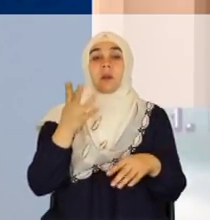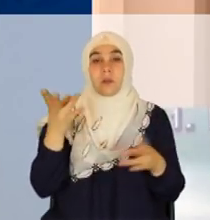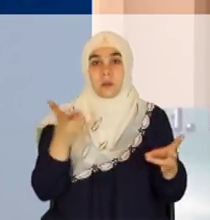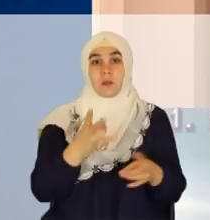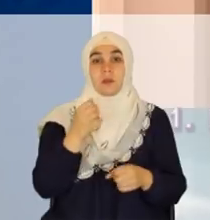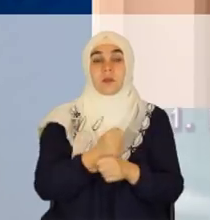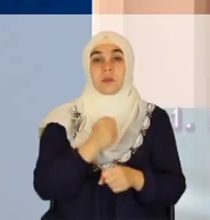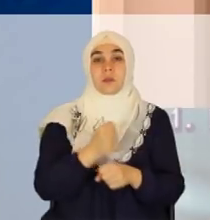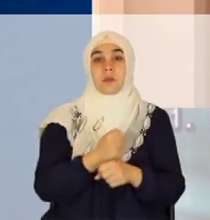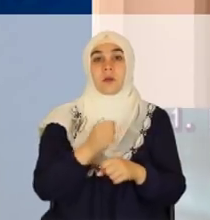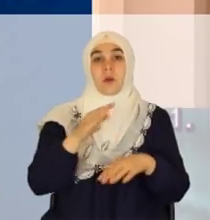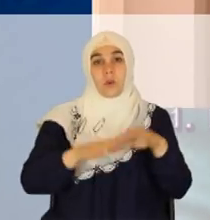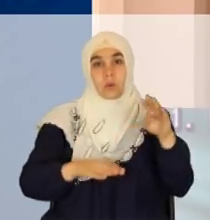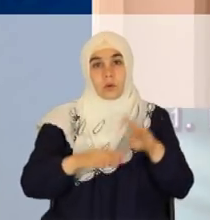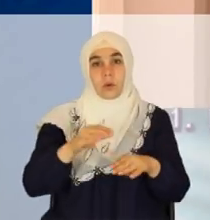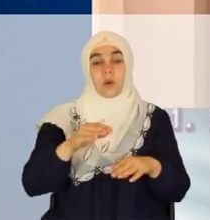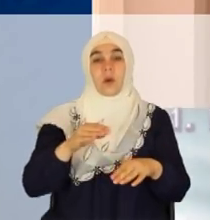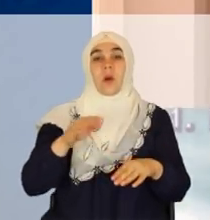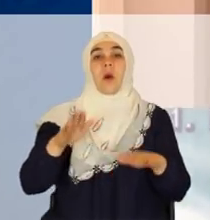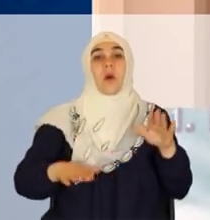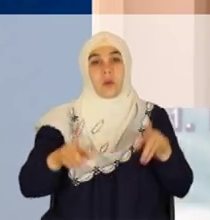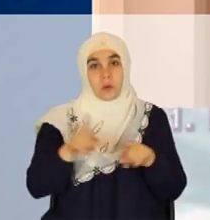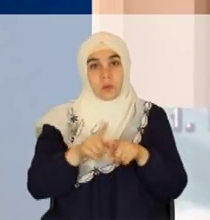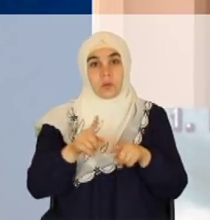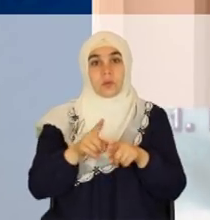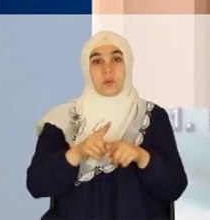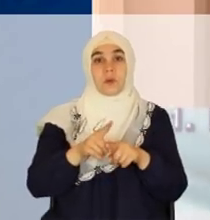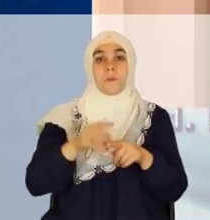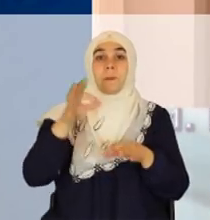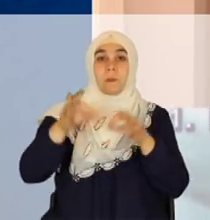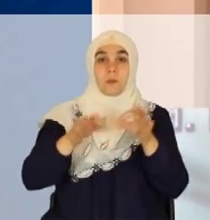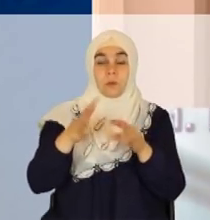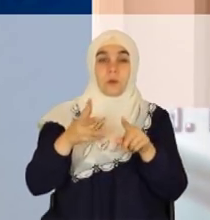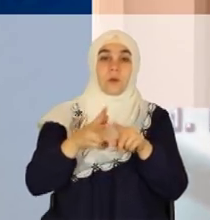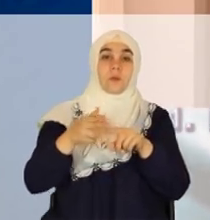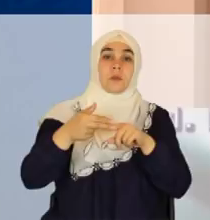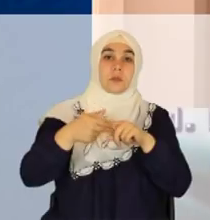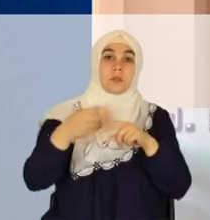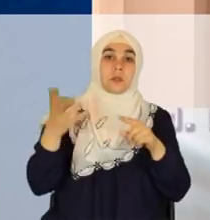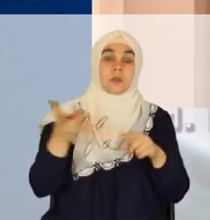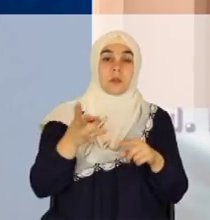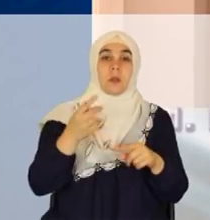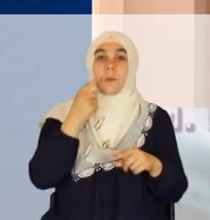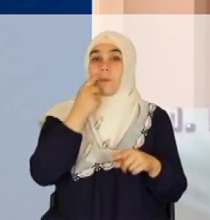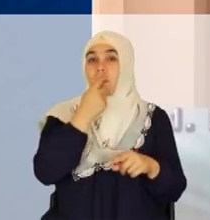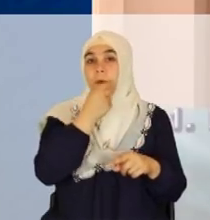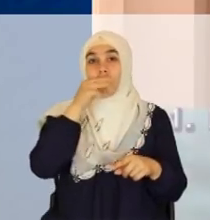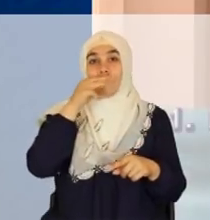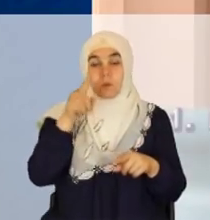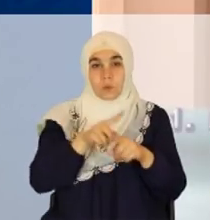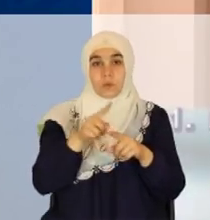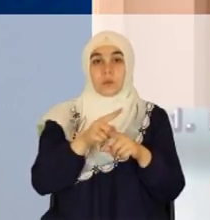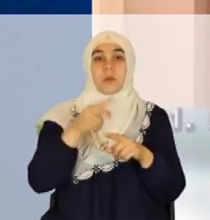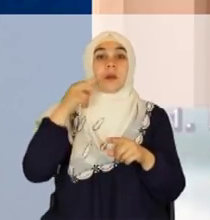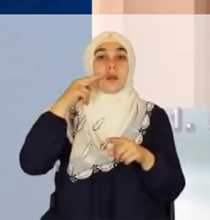qilish bo'ladi. Qo'lni tirnoq bo'lsin, oyog'ini tirnoq bo'lsin, ortiqcha narsa olib kerak. Mo'ylov qo'ygan odamlar bo'lsa,